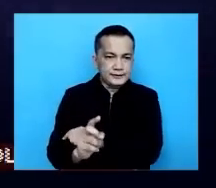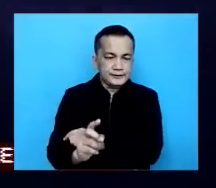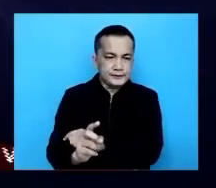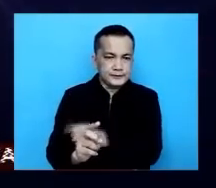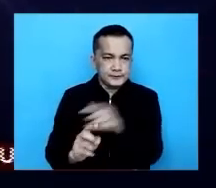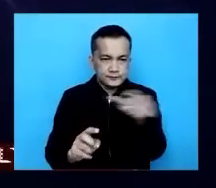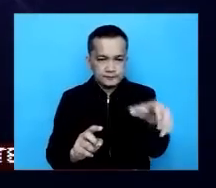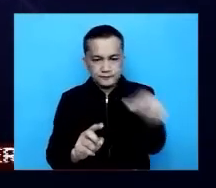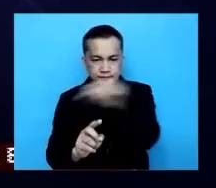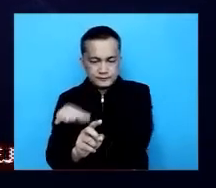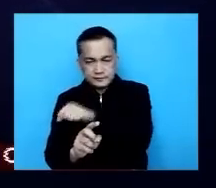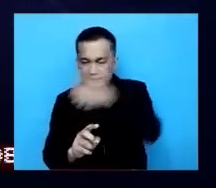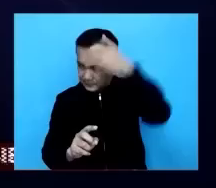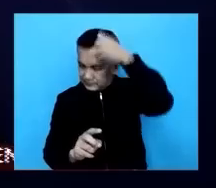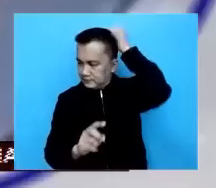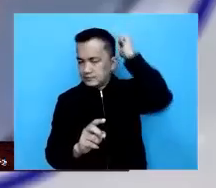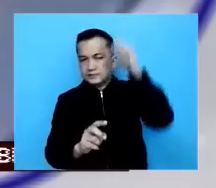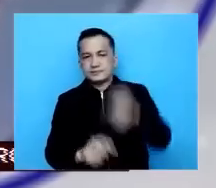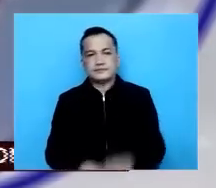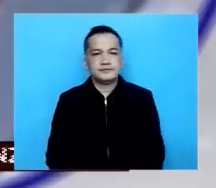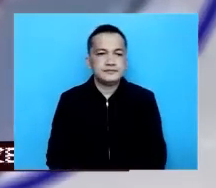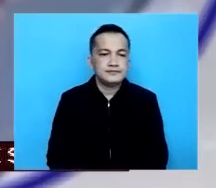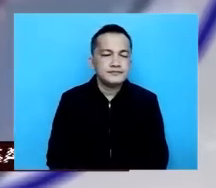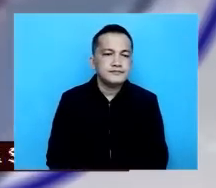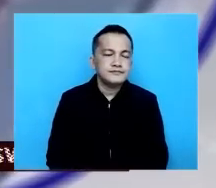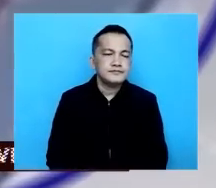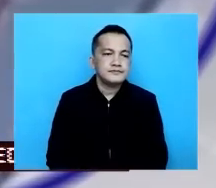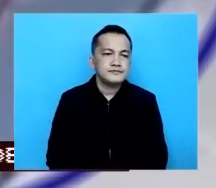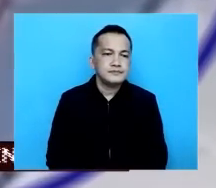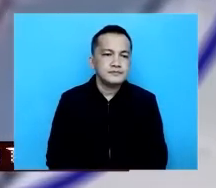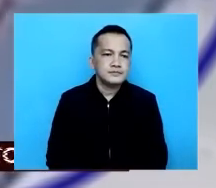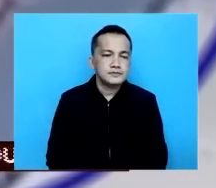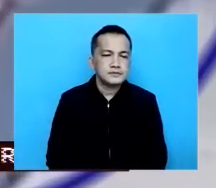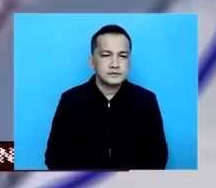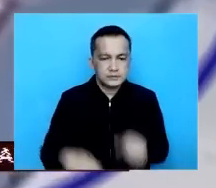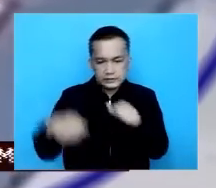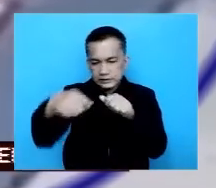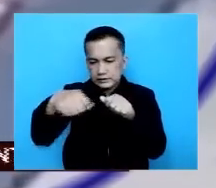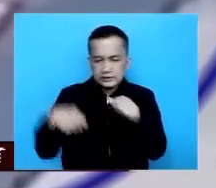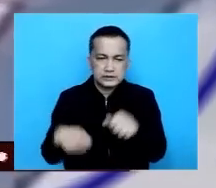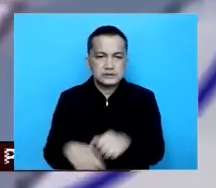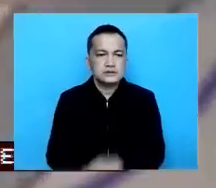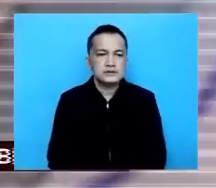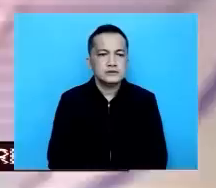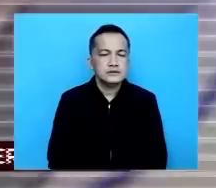sabay hablot sa buhok ni Aling Bernadita. At sa kawalang habas siyang ginilitan.